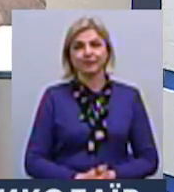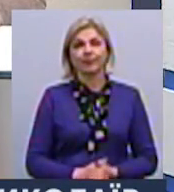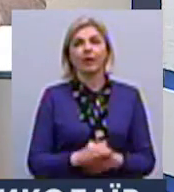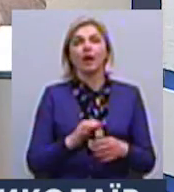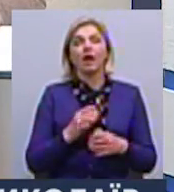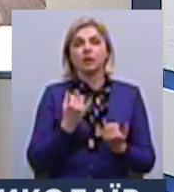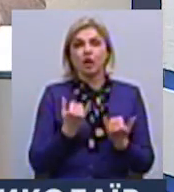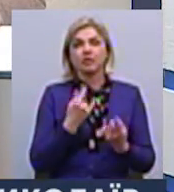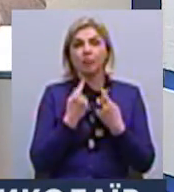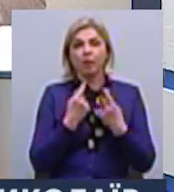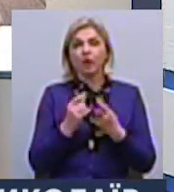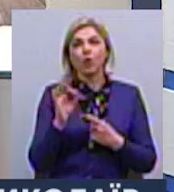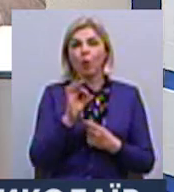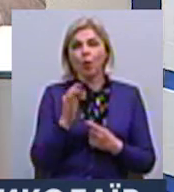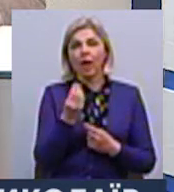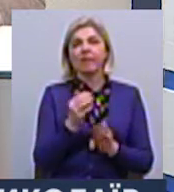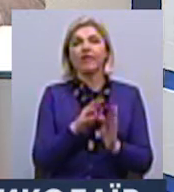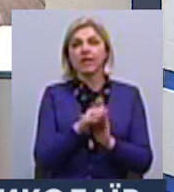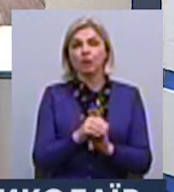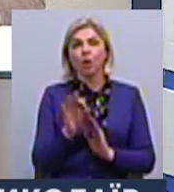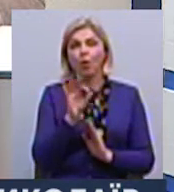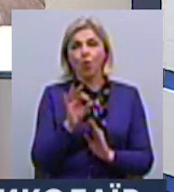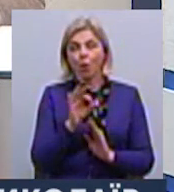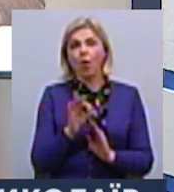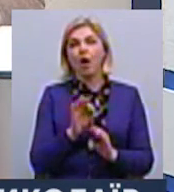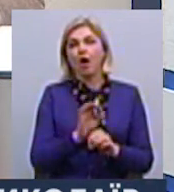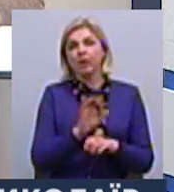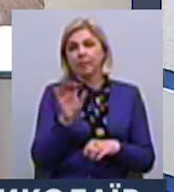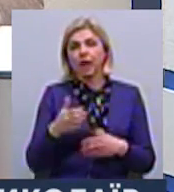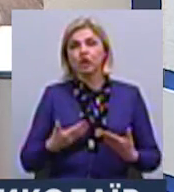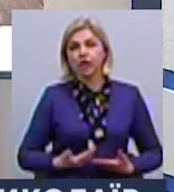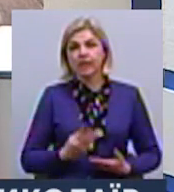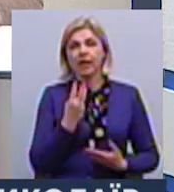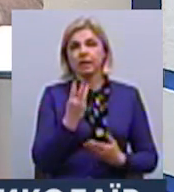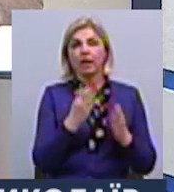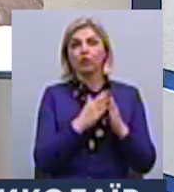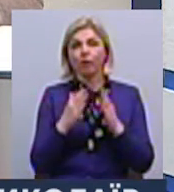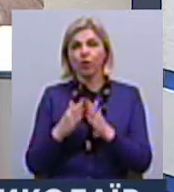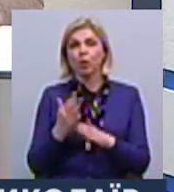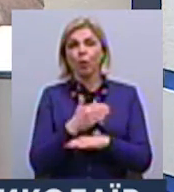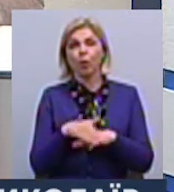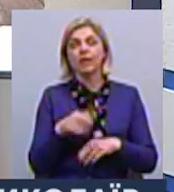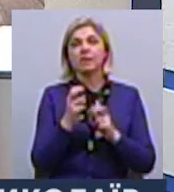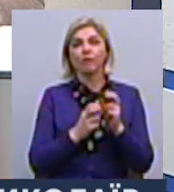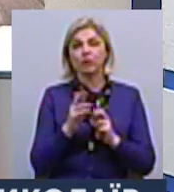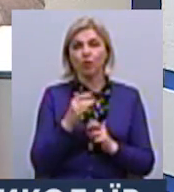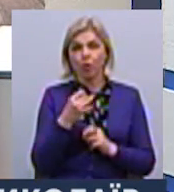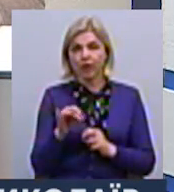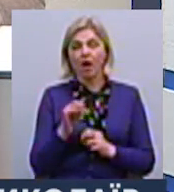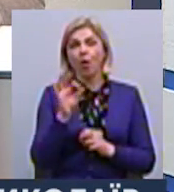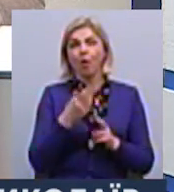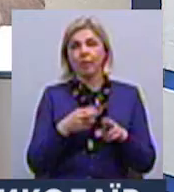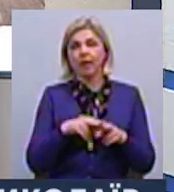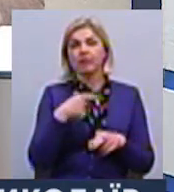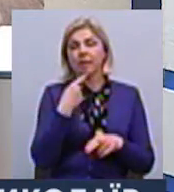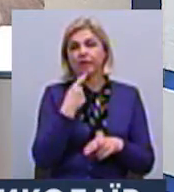Ведуться перемови з потенційним інвестором стосовно відселення жителів трьох корпусів на вулиці Заводській. Про це повідомив миколаївський міський